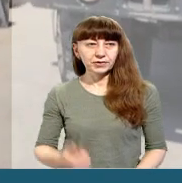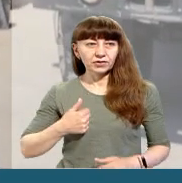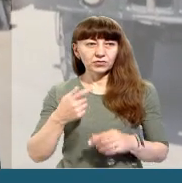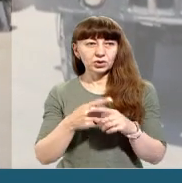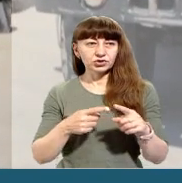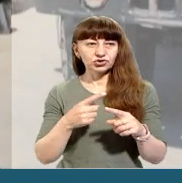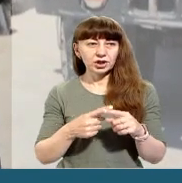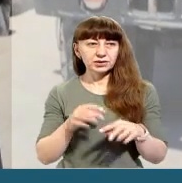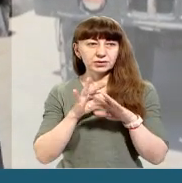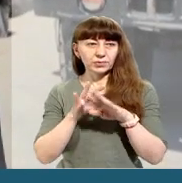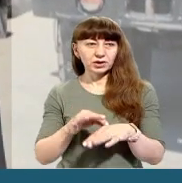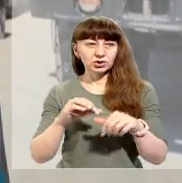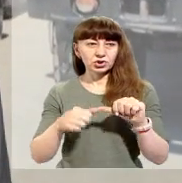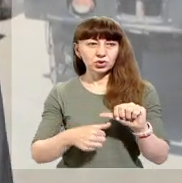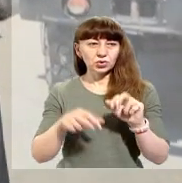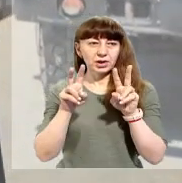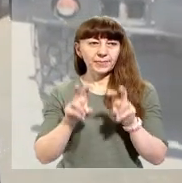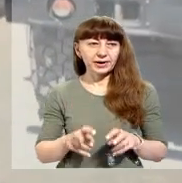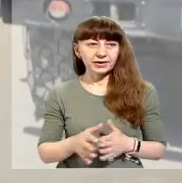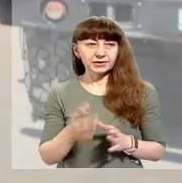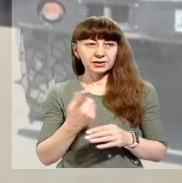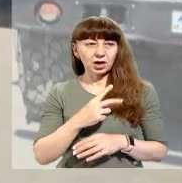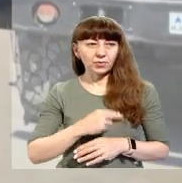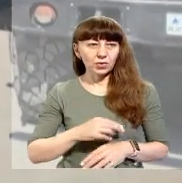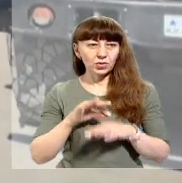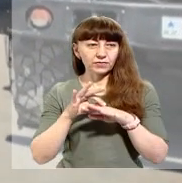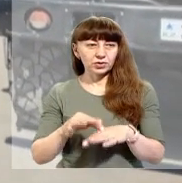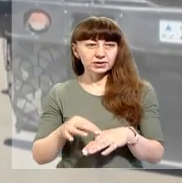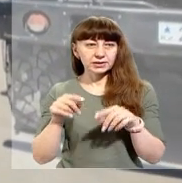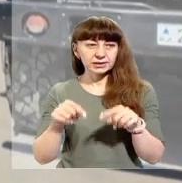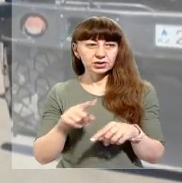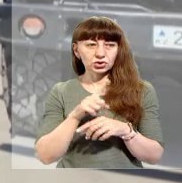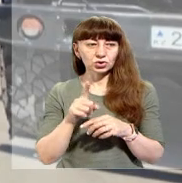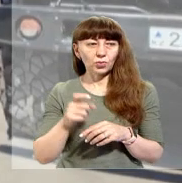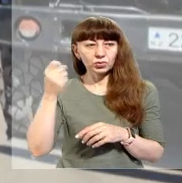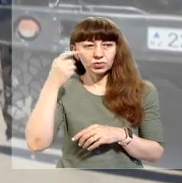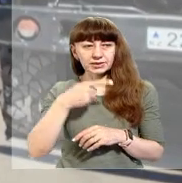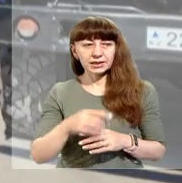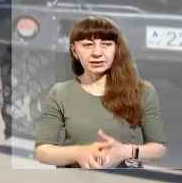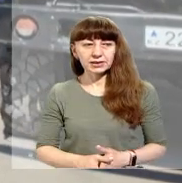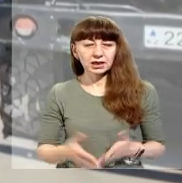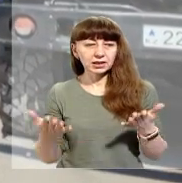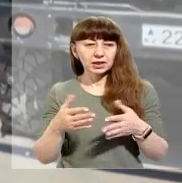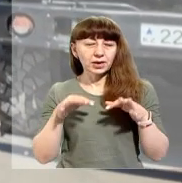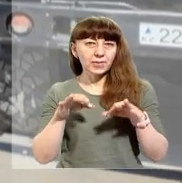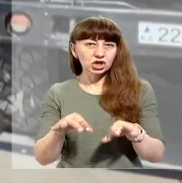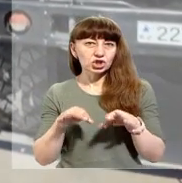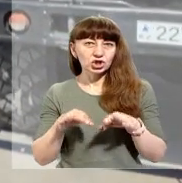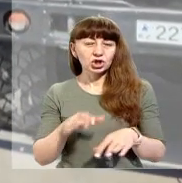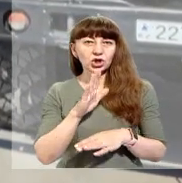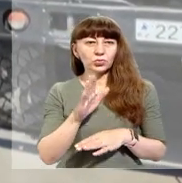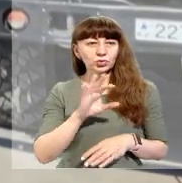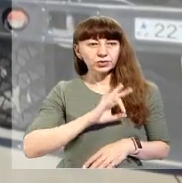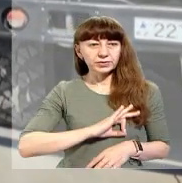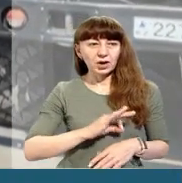түзеді. Әскери бөлімде жыл сайынғы дәстүрге сай тексеріс жұмыстары жүргізілді. Бұл жұмыстар дәл осы тұрған көліктердің әр қарай қалай жұмыс